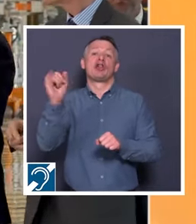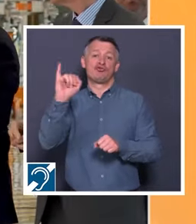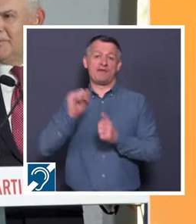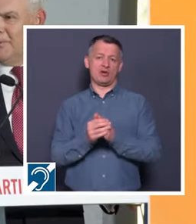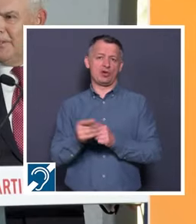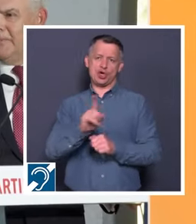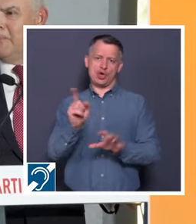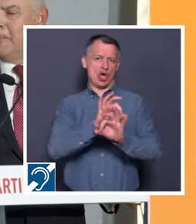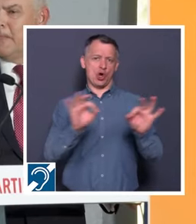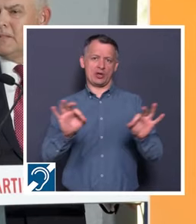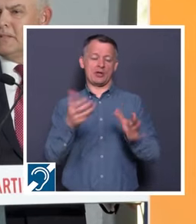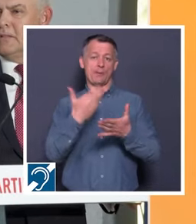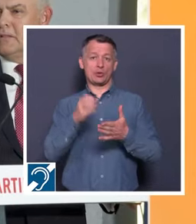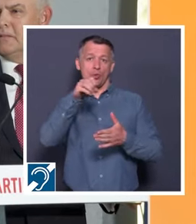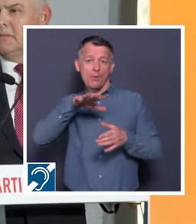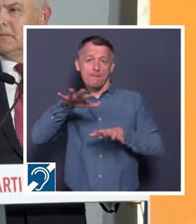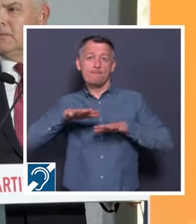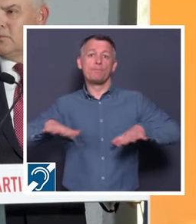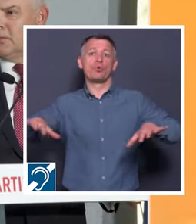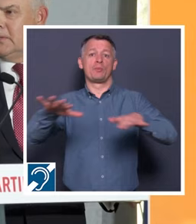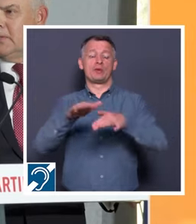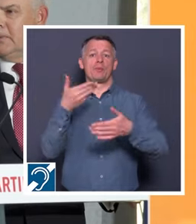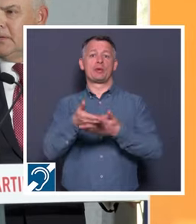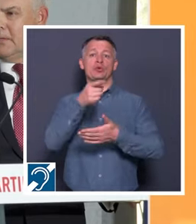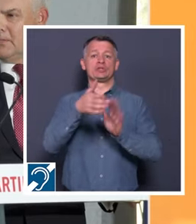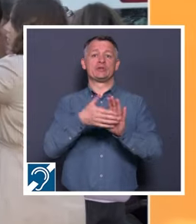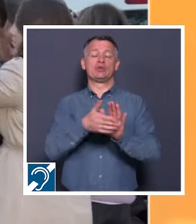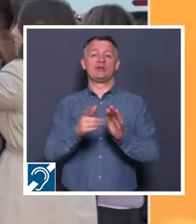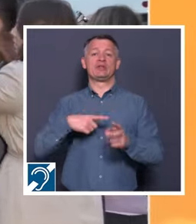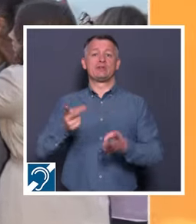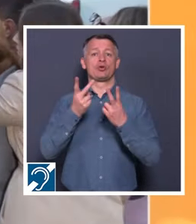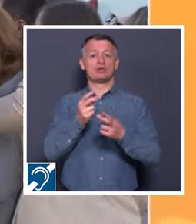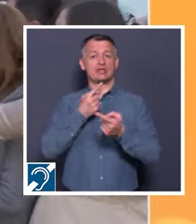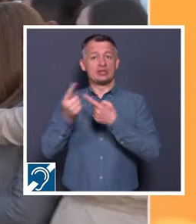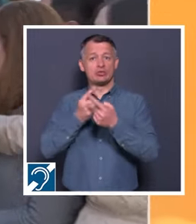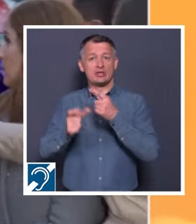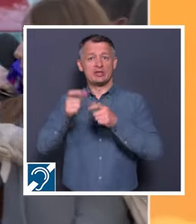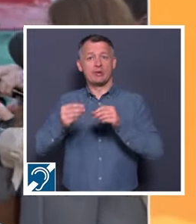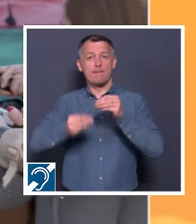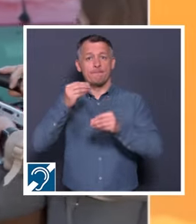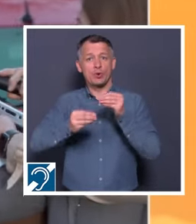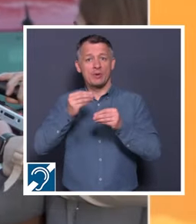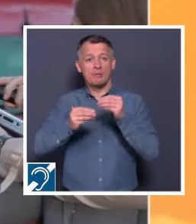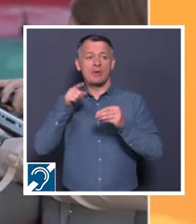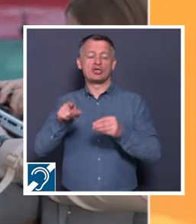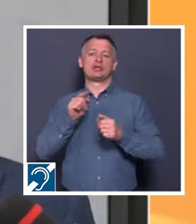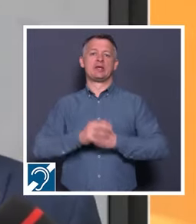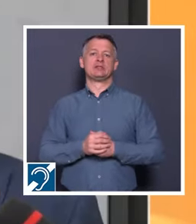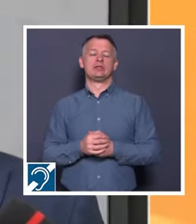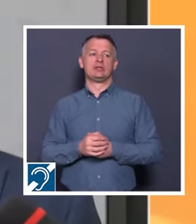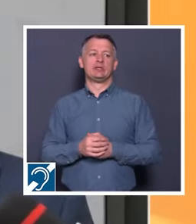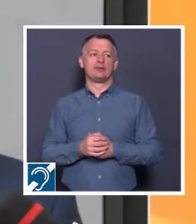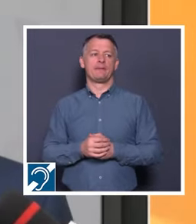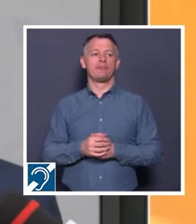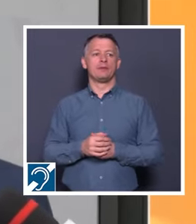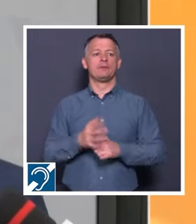onest față de public. Tocmai de aceea e important să discutăm despre problema aceasta,